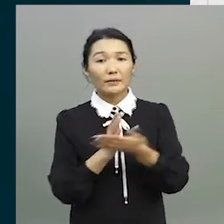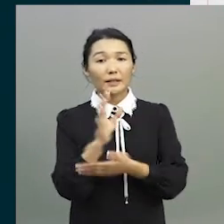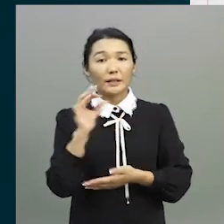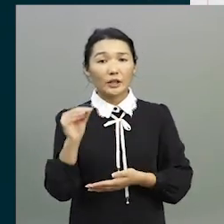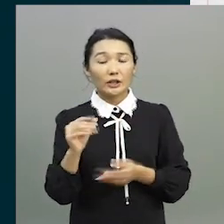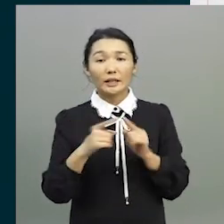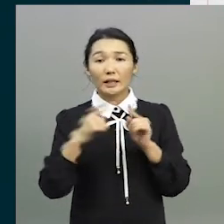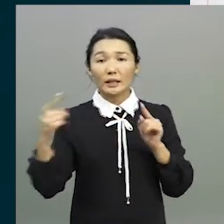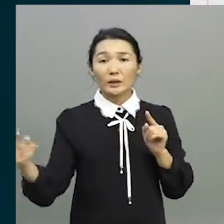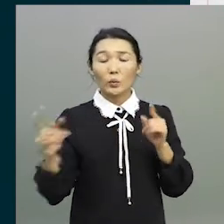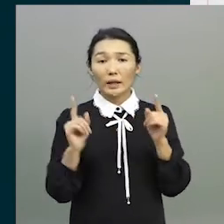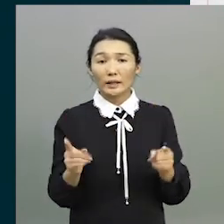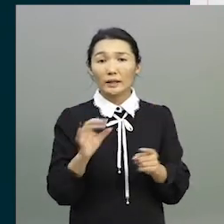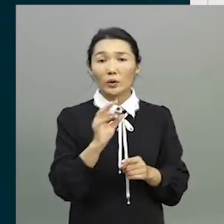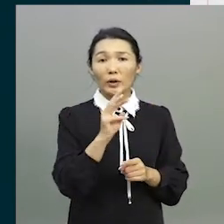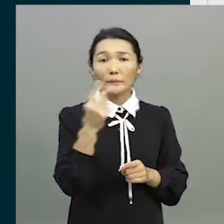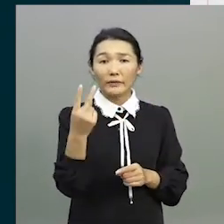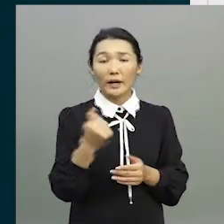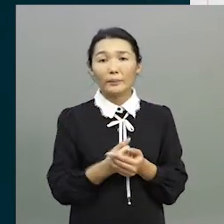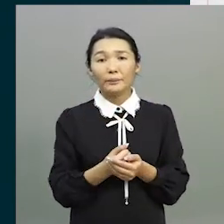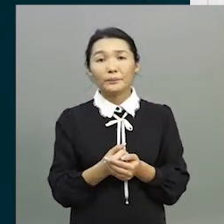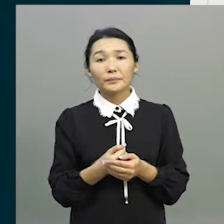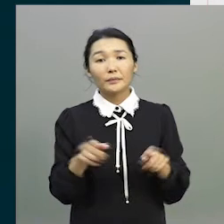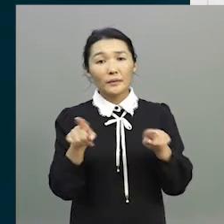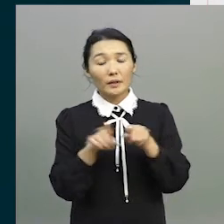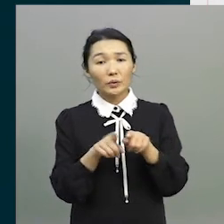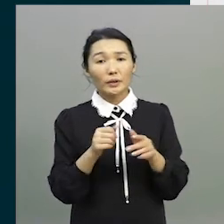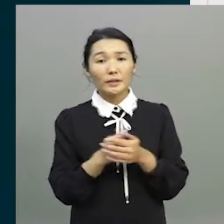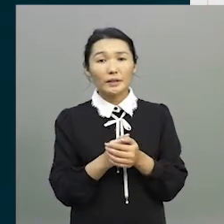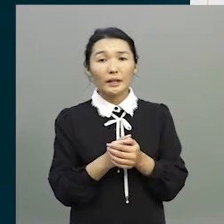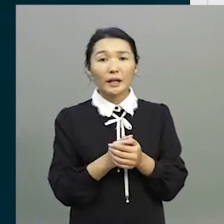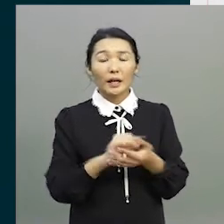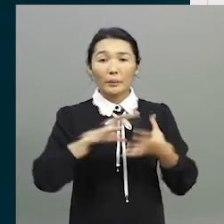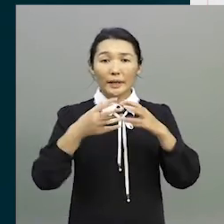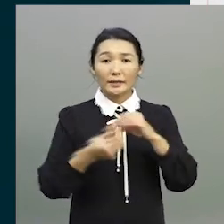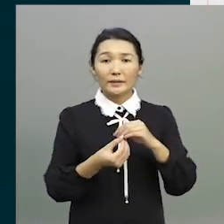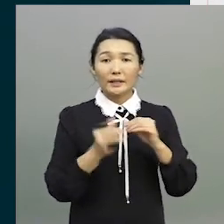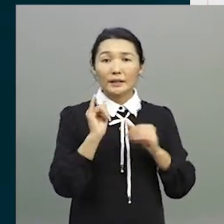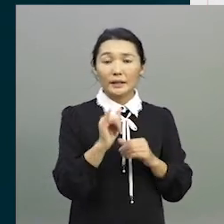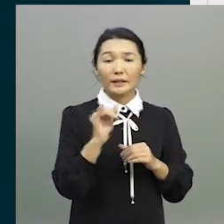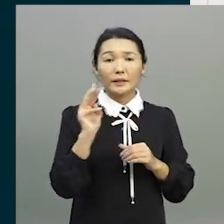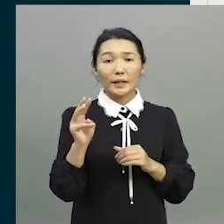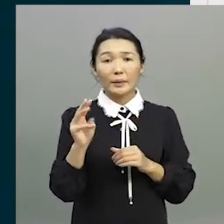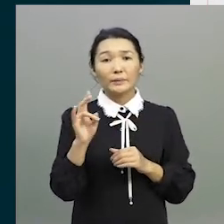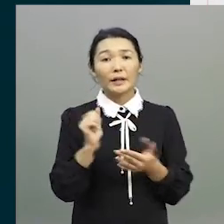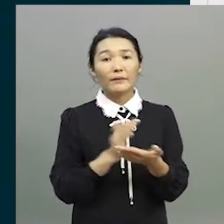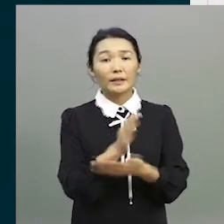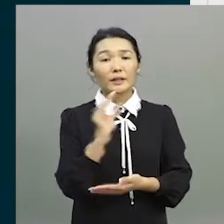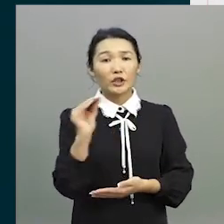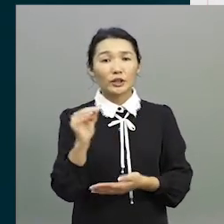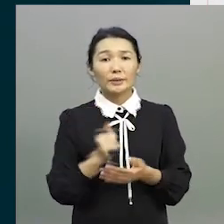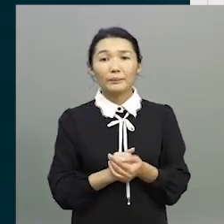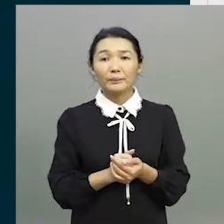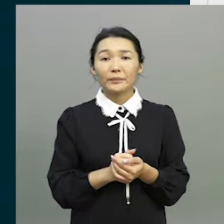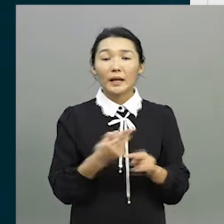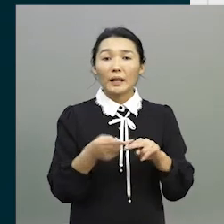длину отрезка om2 то есть произведение координаты y точке м на вектор же так